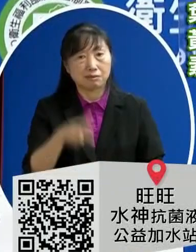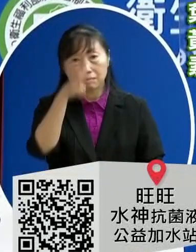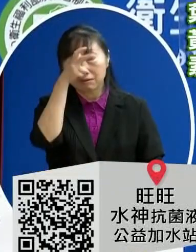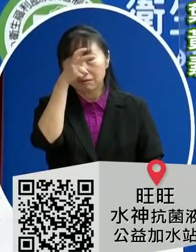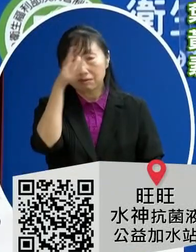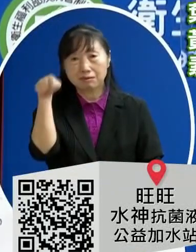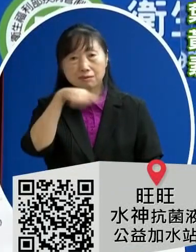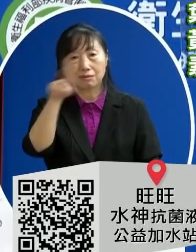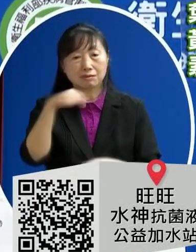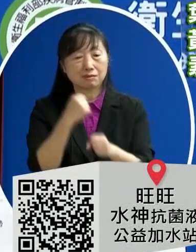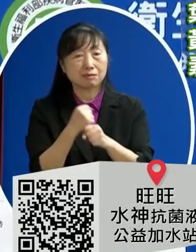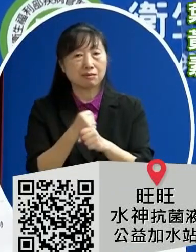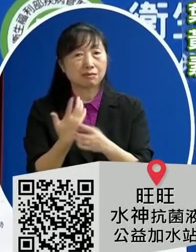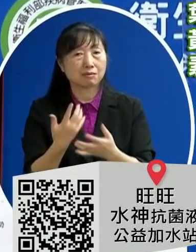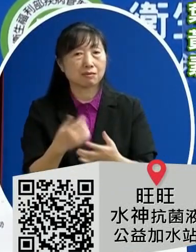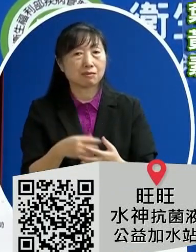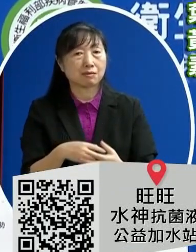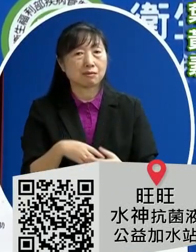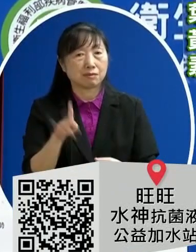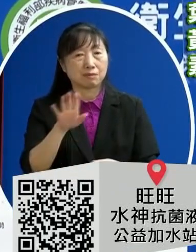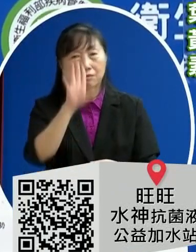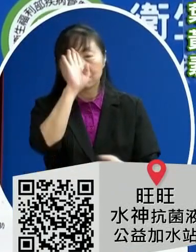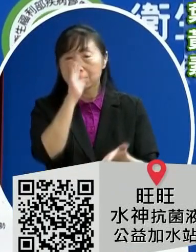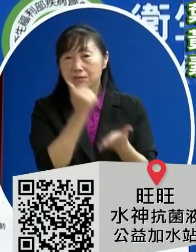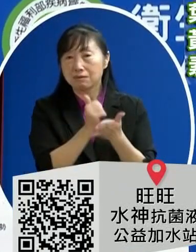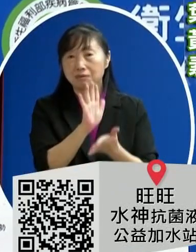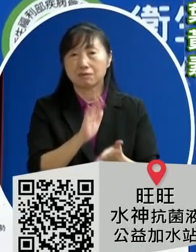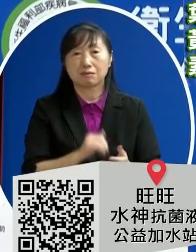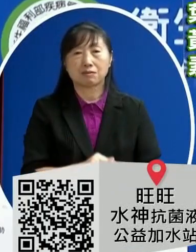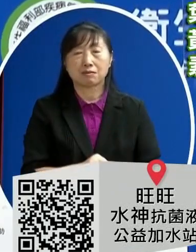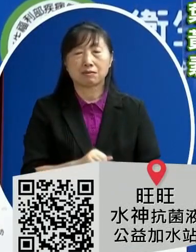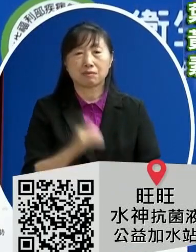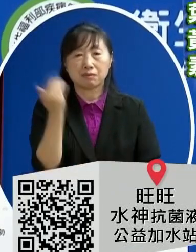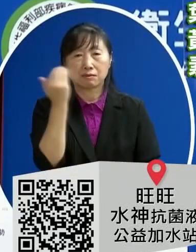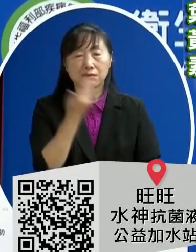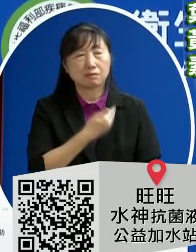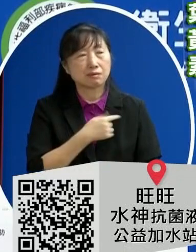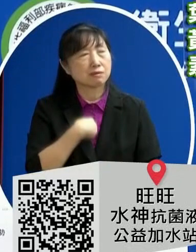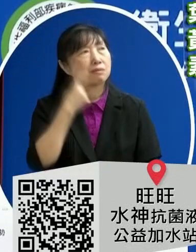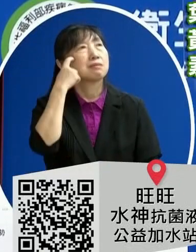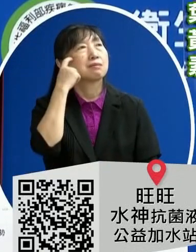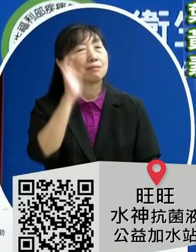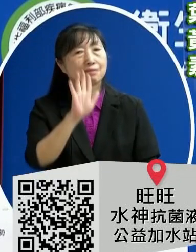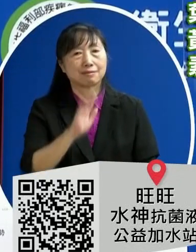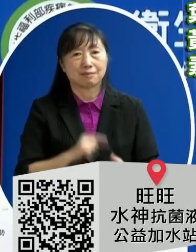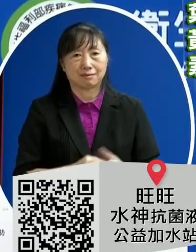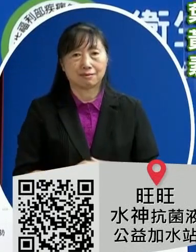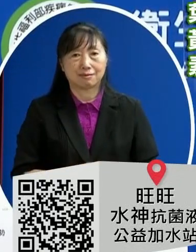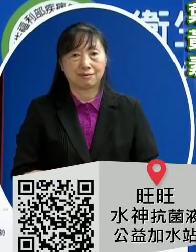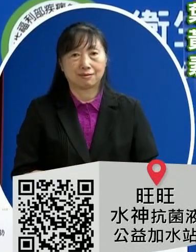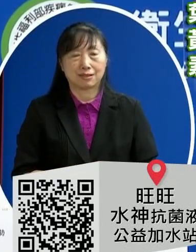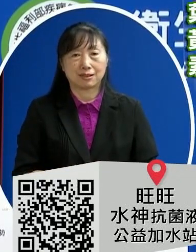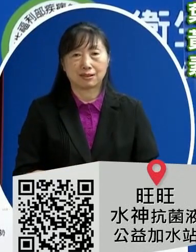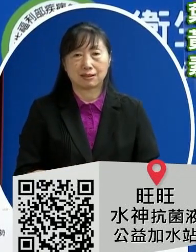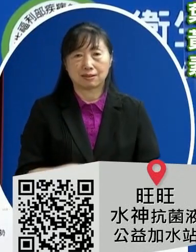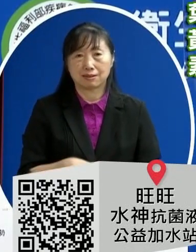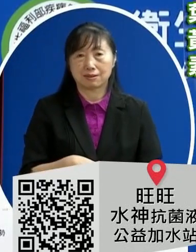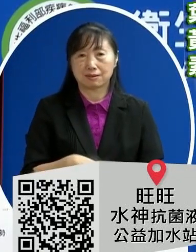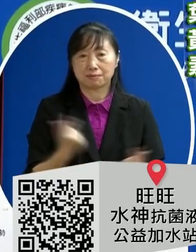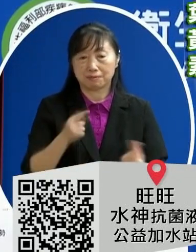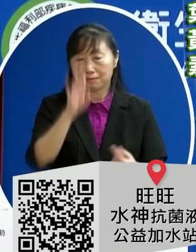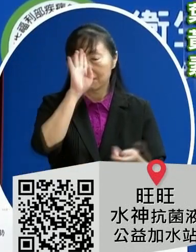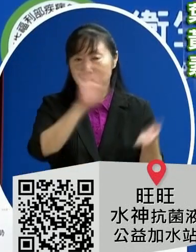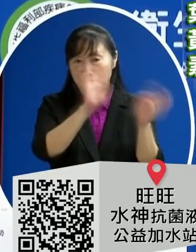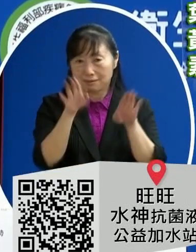检查的同仁哈有相关的确诊，那也让我突然也很有感觉了哈。好，每一次从这疫